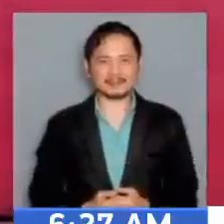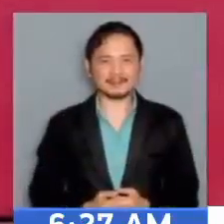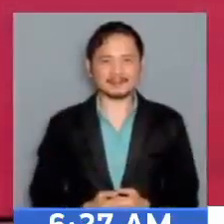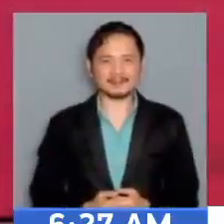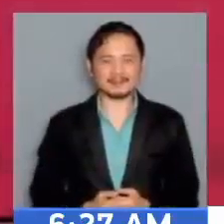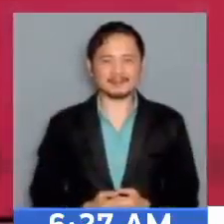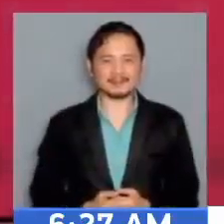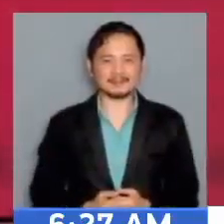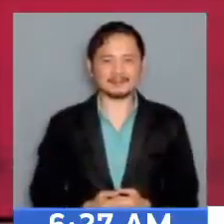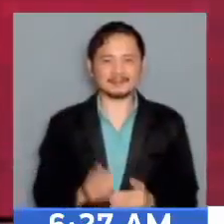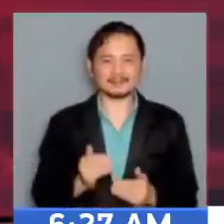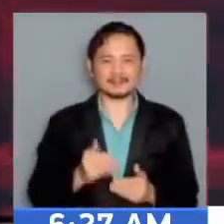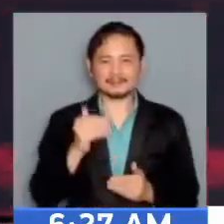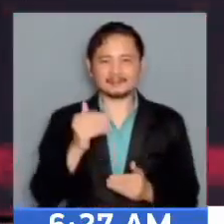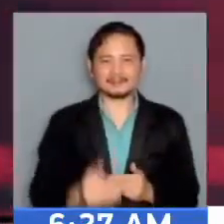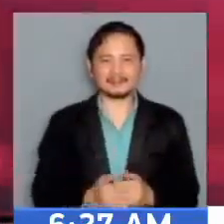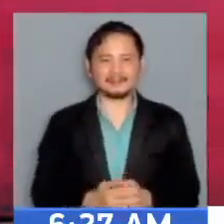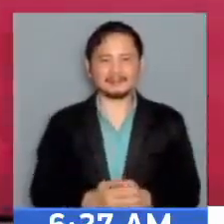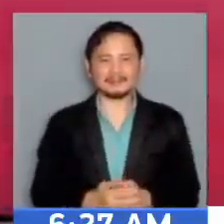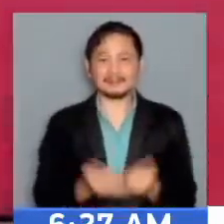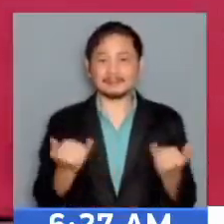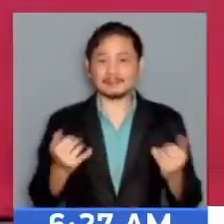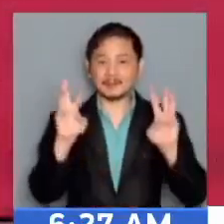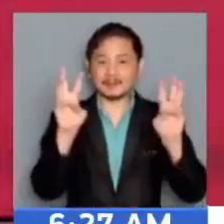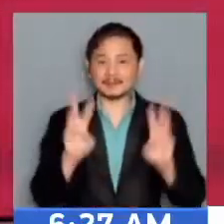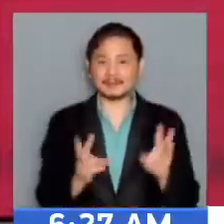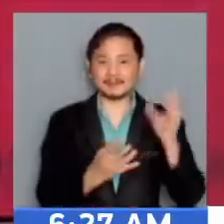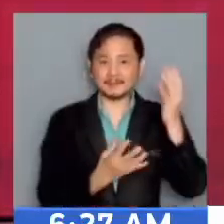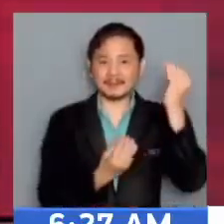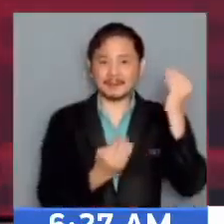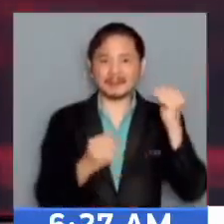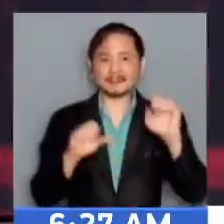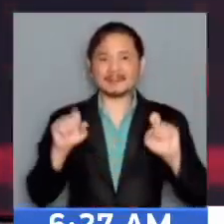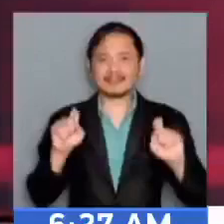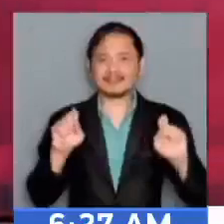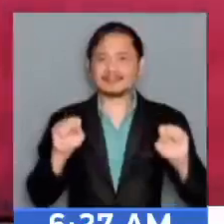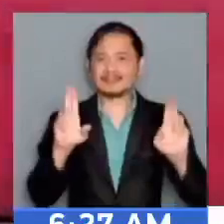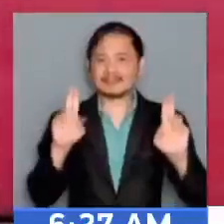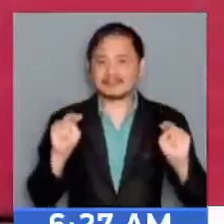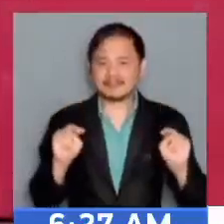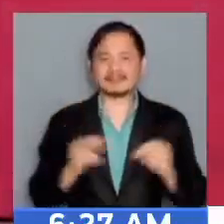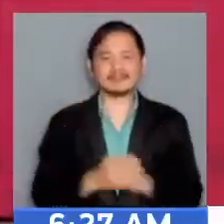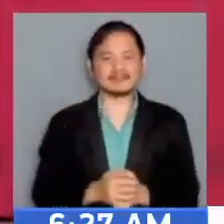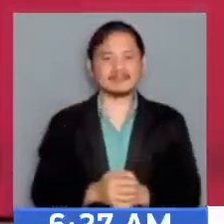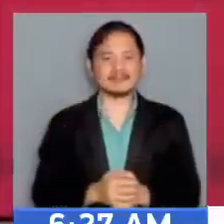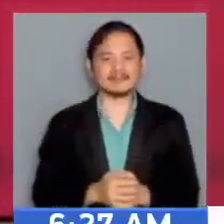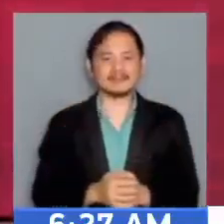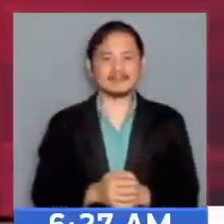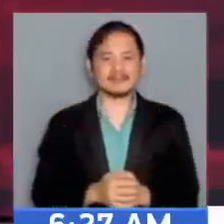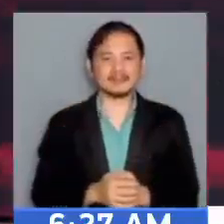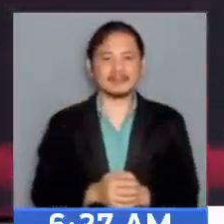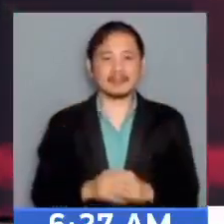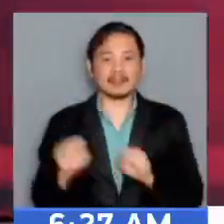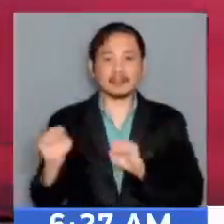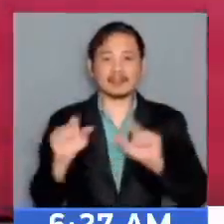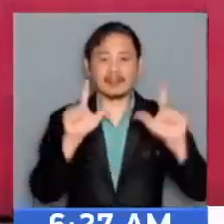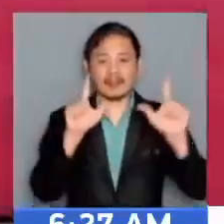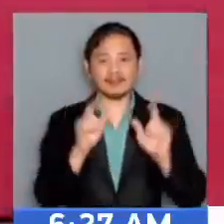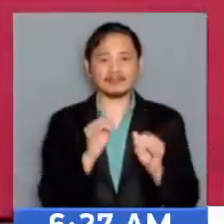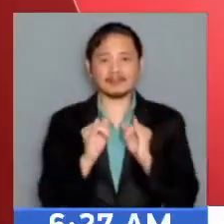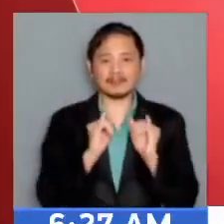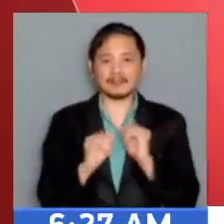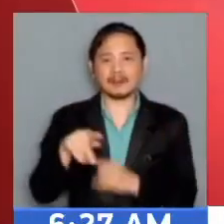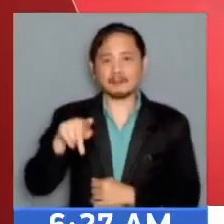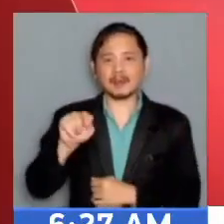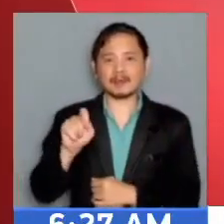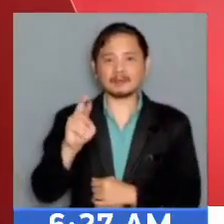Kumustahin naman natin ang magiging lagay ng panahon sa weekend at unang linggo ng Mayo. Makakapanayam po natin live si Patrick Del Mundo, weather